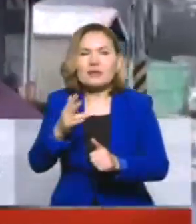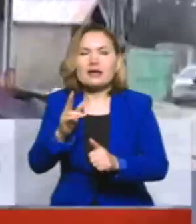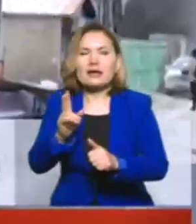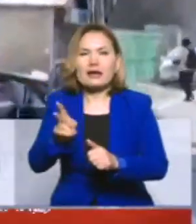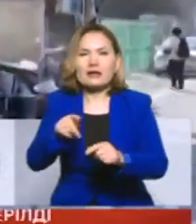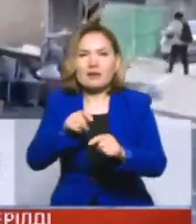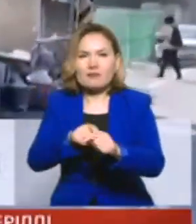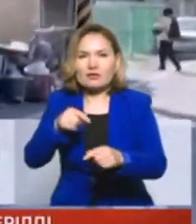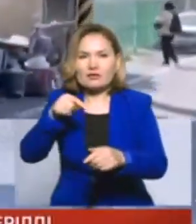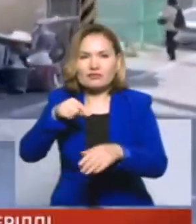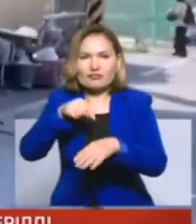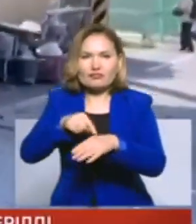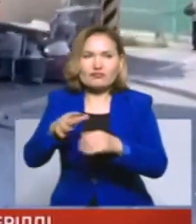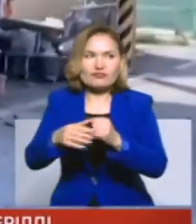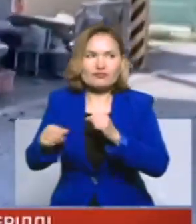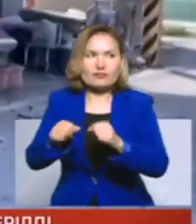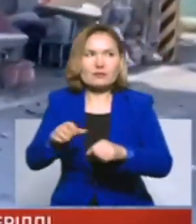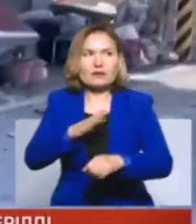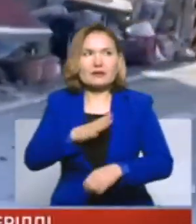тереңдікте анықталған.